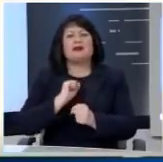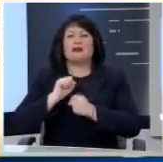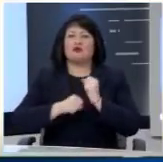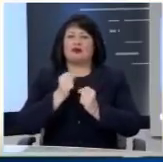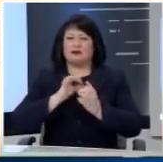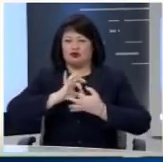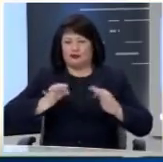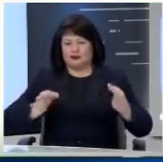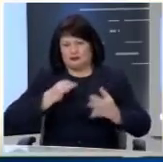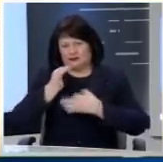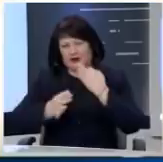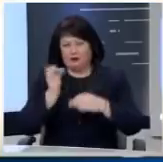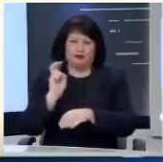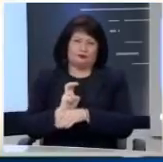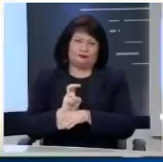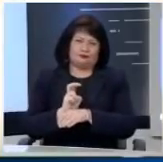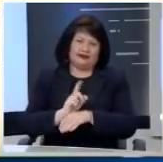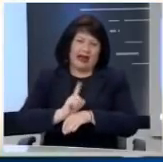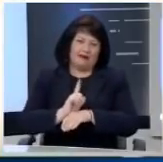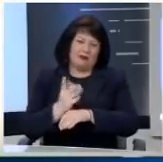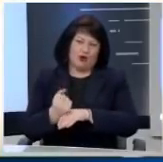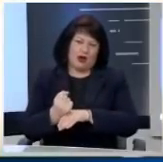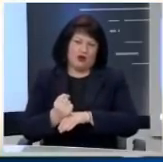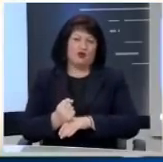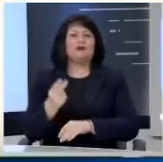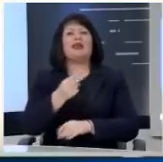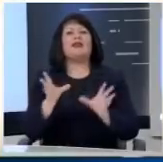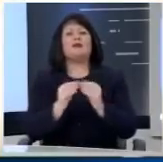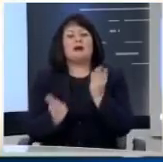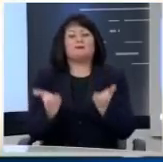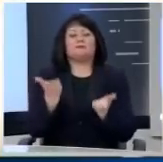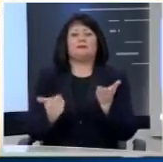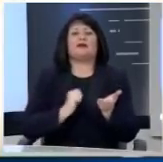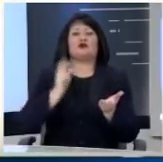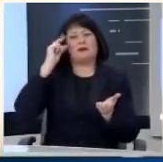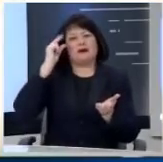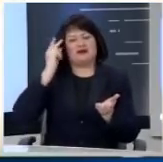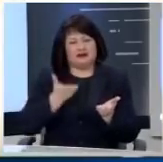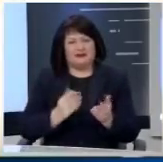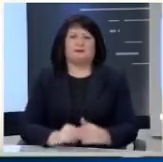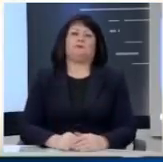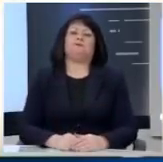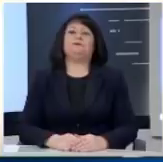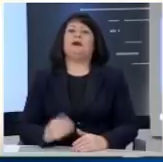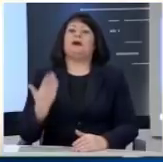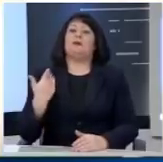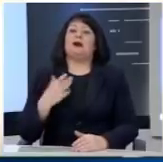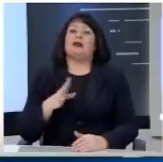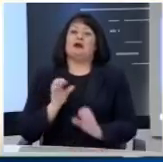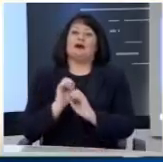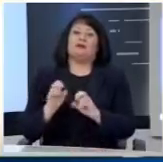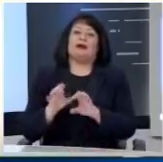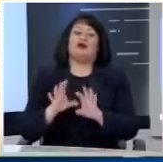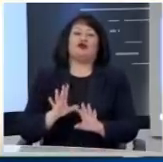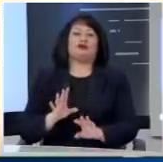να αναλύσω σε αυτόν τον χρόνο που με απομένει σε σχέση με τα ιδιωτικά πανεπιστήμια. Πριν από αυτό όμως θα ήθελα να σας ενημερώσω